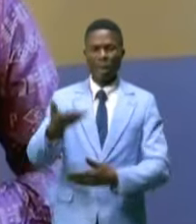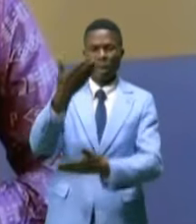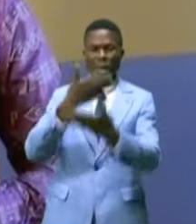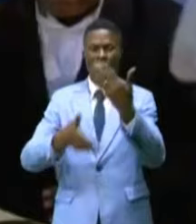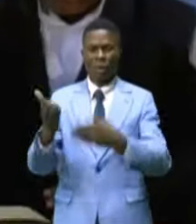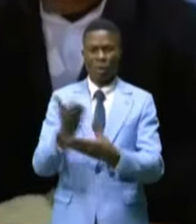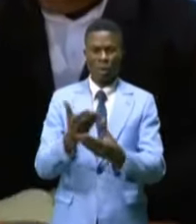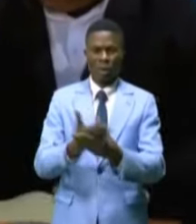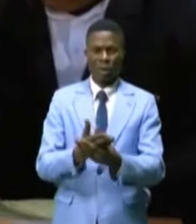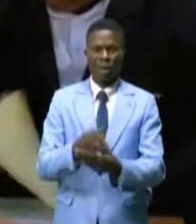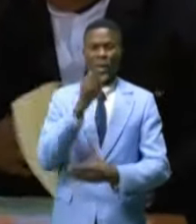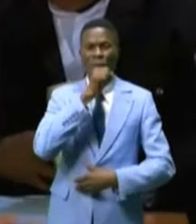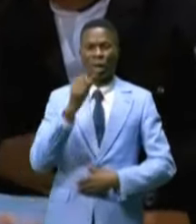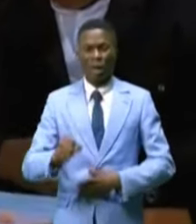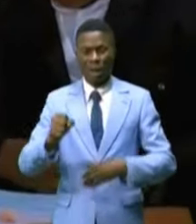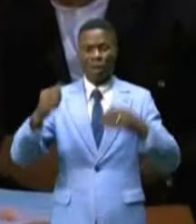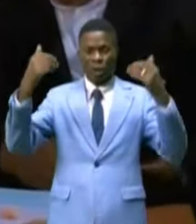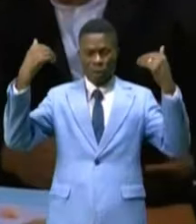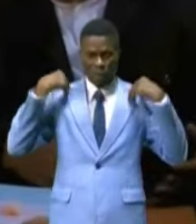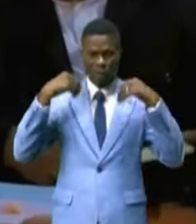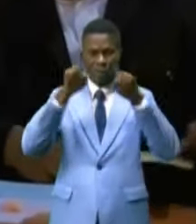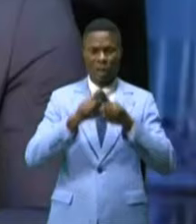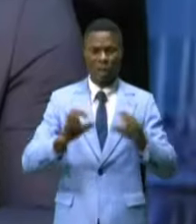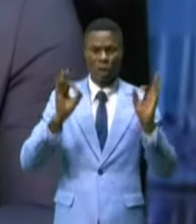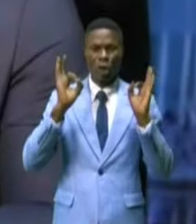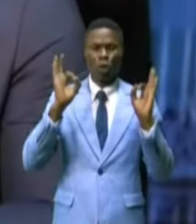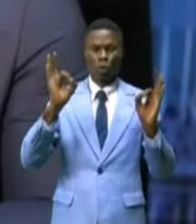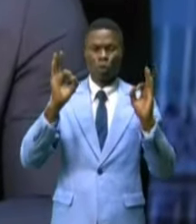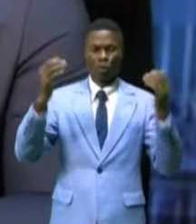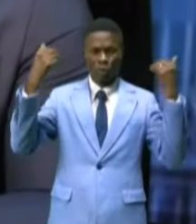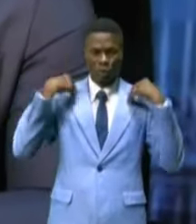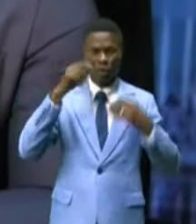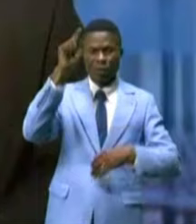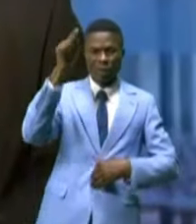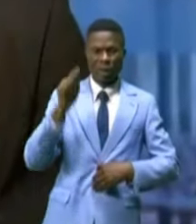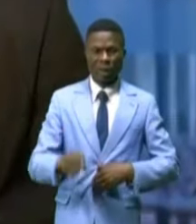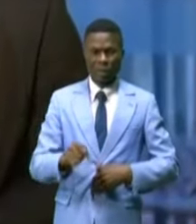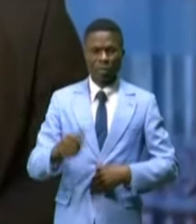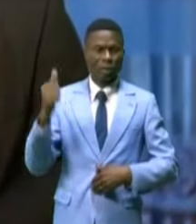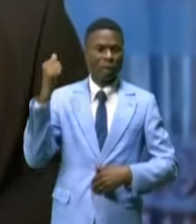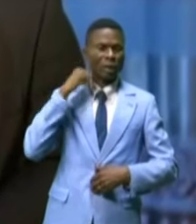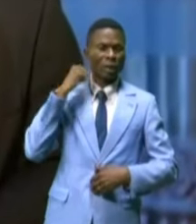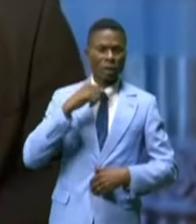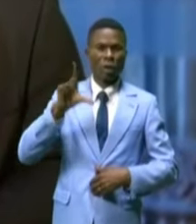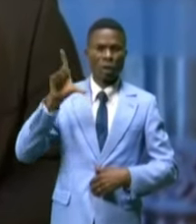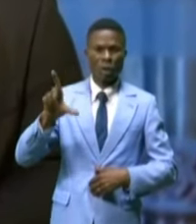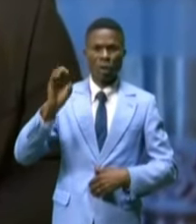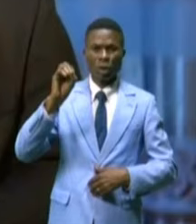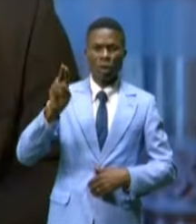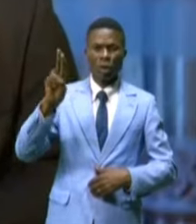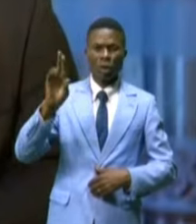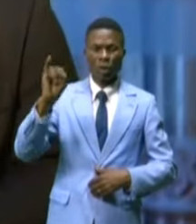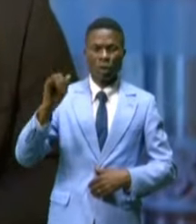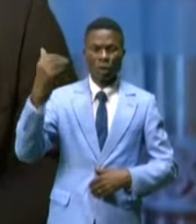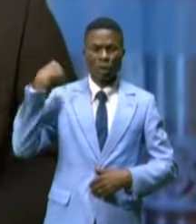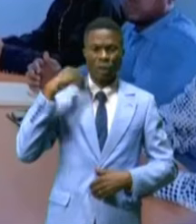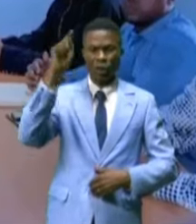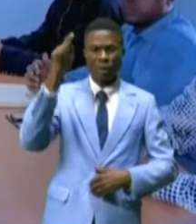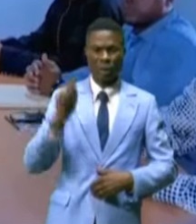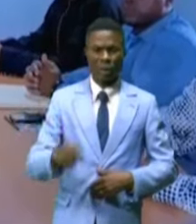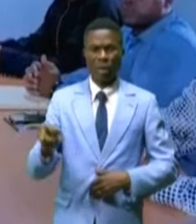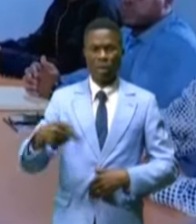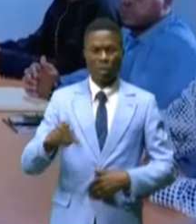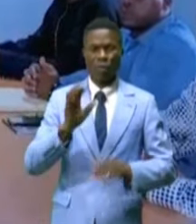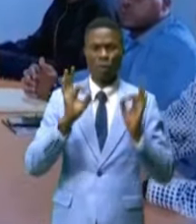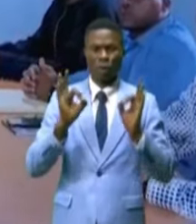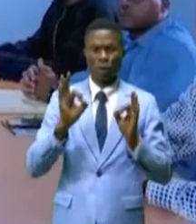entre Dr Bienvenu Mangunza Bayekele, chef de division provinciale sortant, et Dr Louis Ebambe Mayebe, chef de division provinciale entrant.